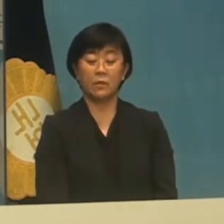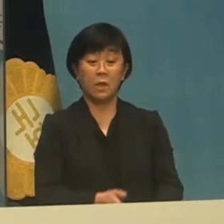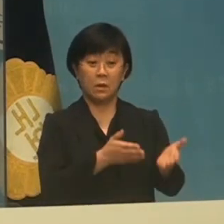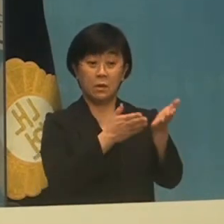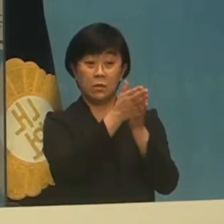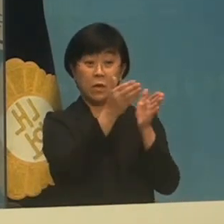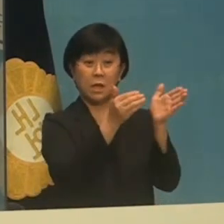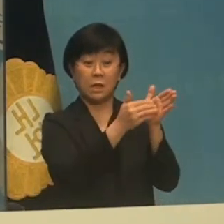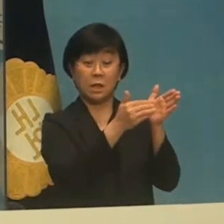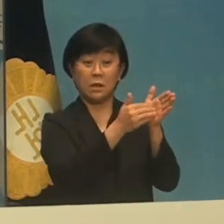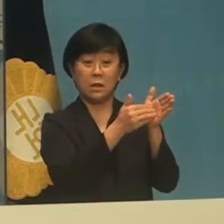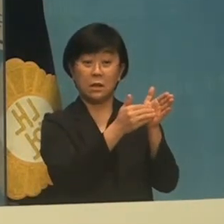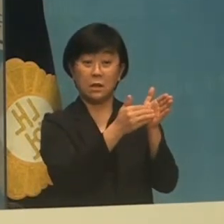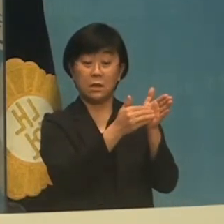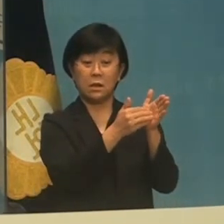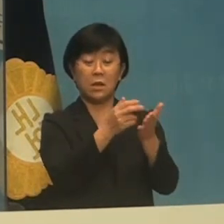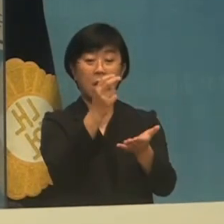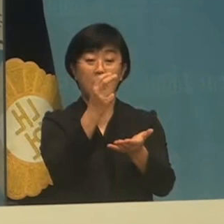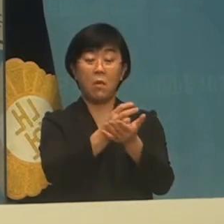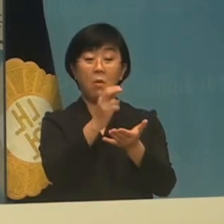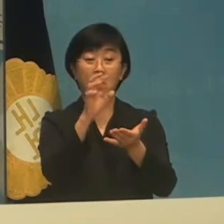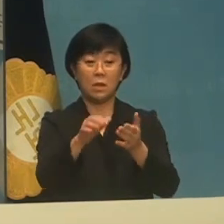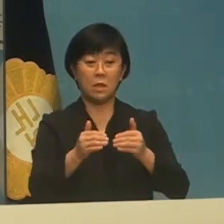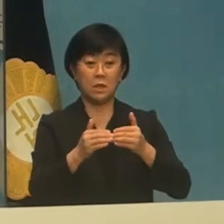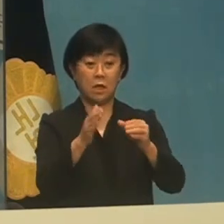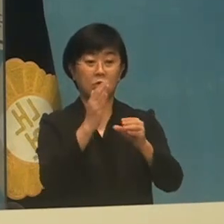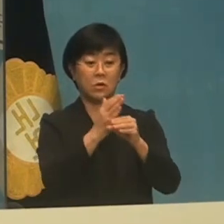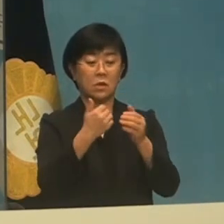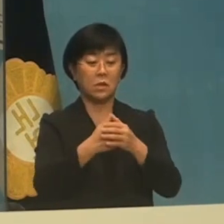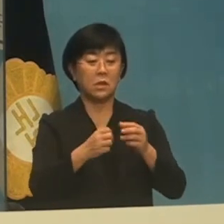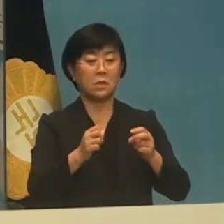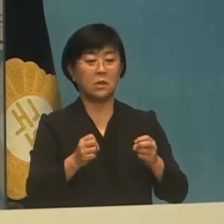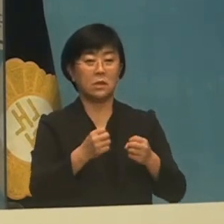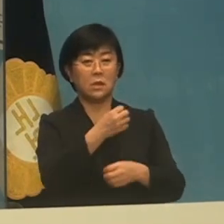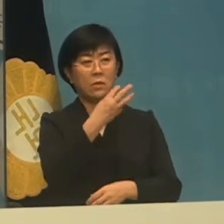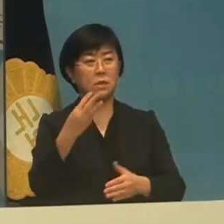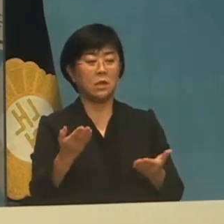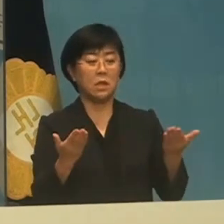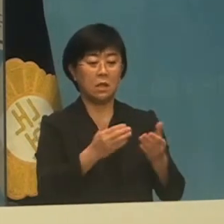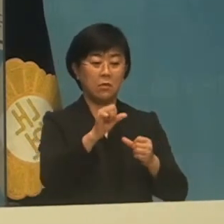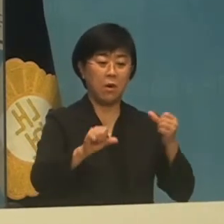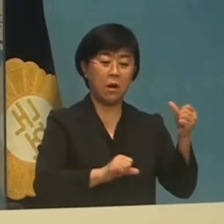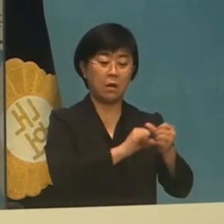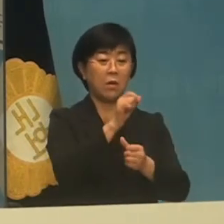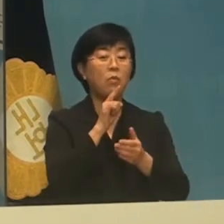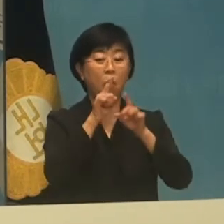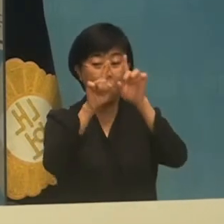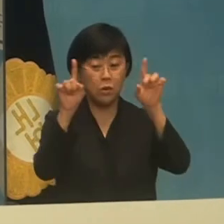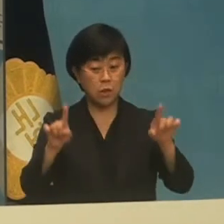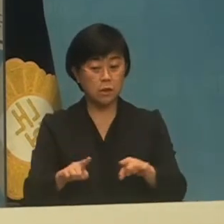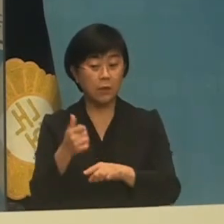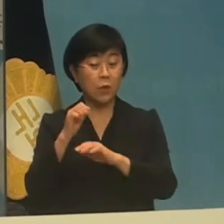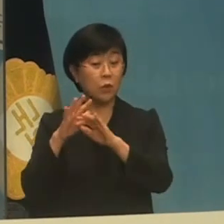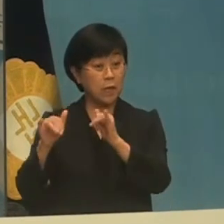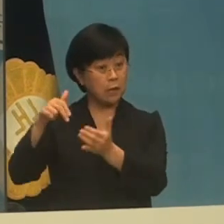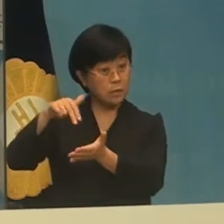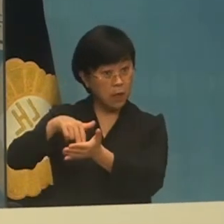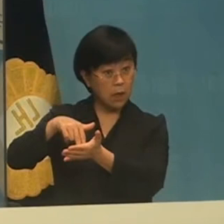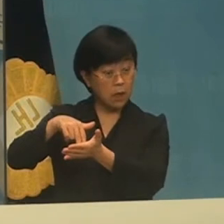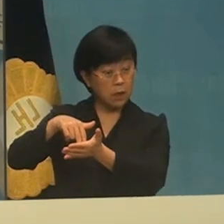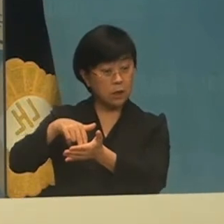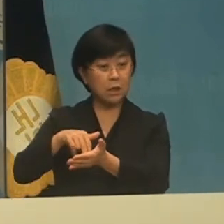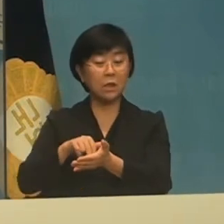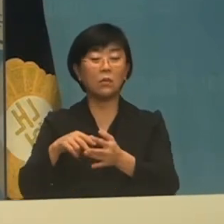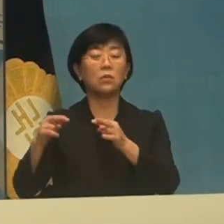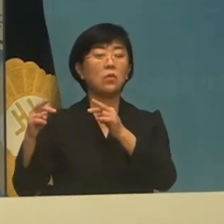통과되자 당시 법원에서 진행 중이던 삼성 작업환경 보고서 공개 소송에서 삼성 측 변호사는 이 보고서의